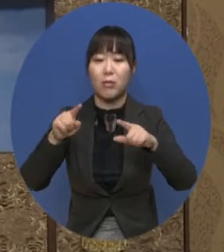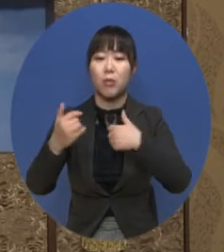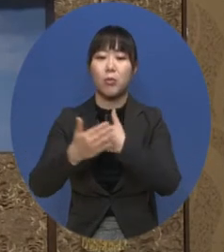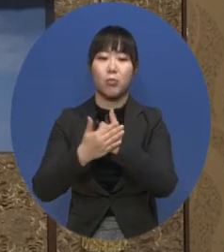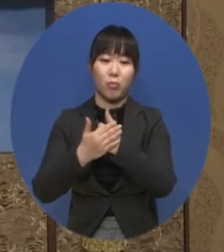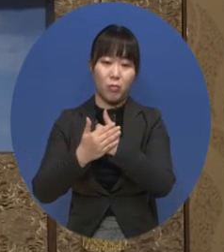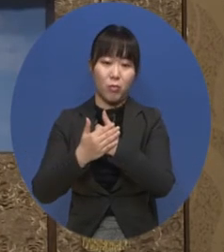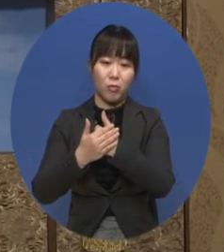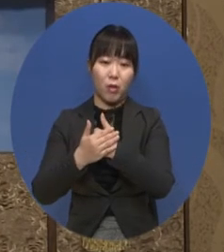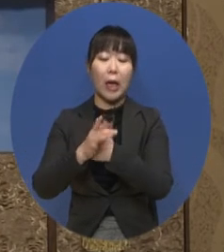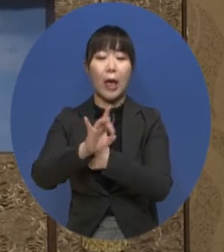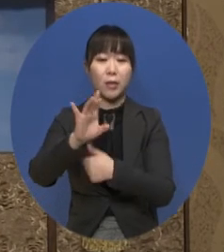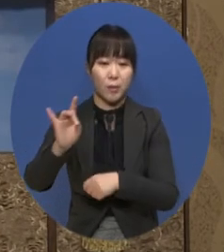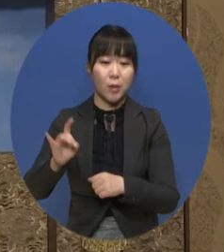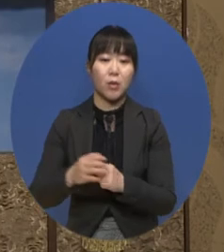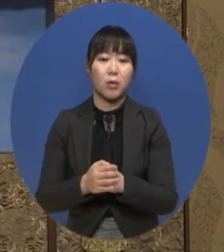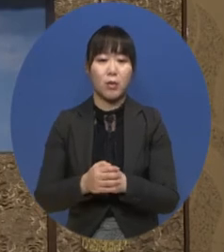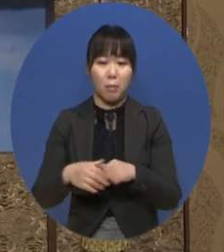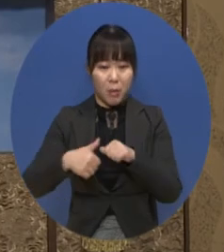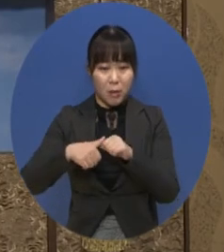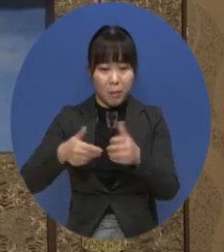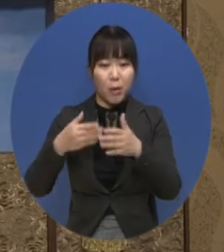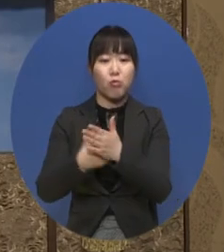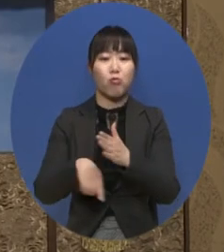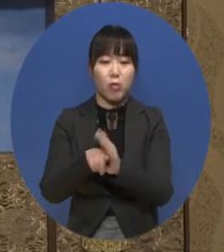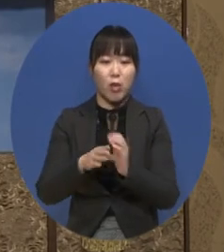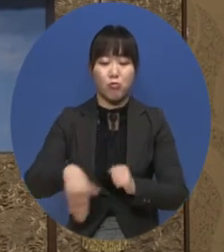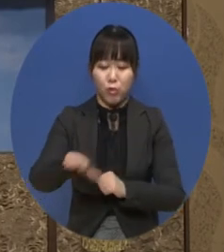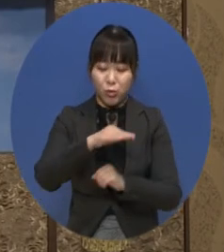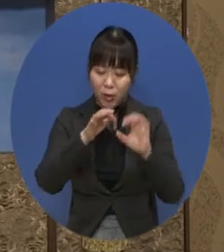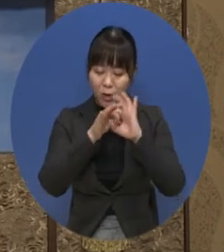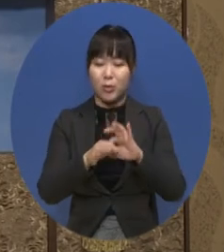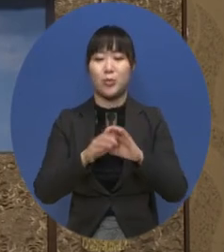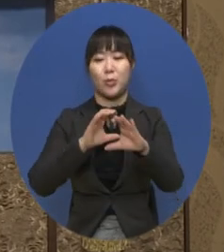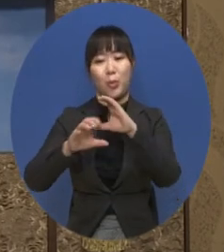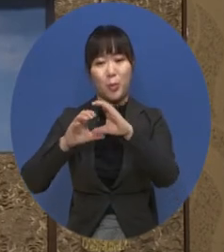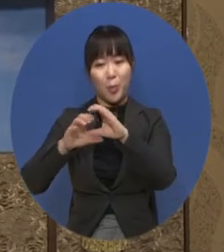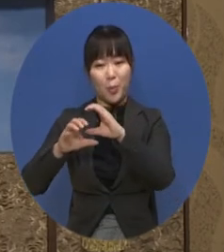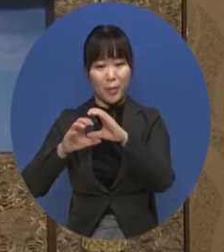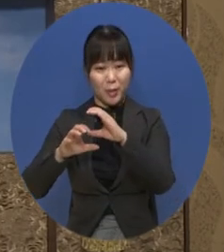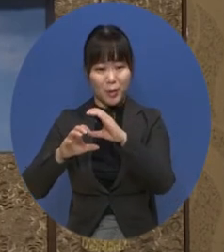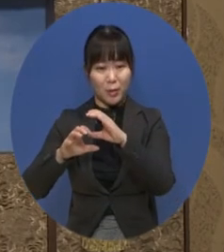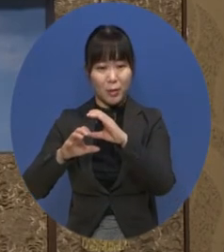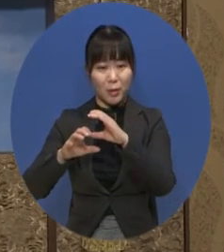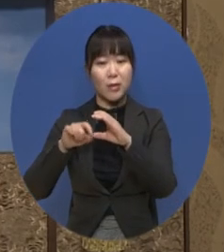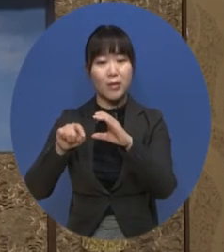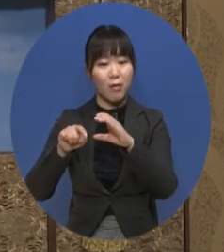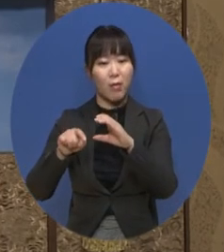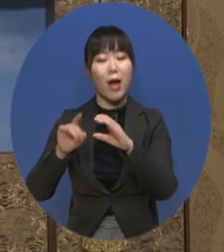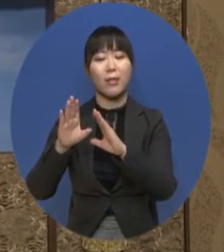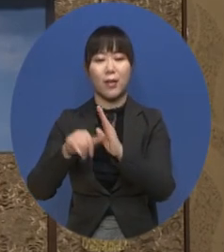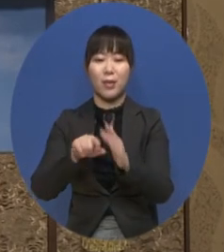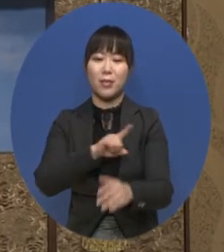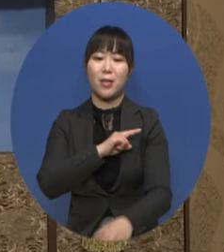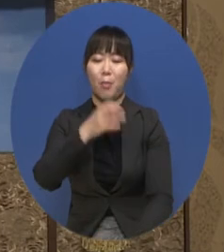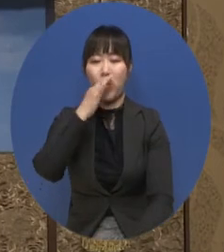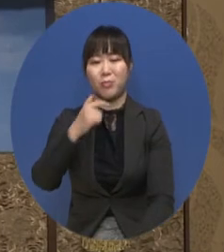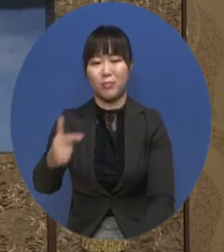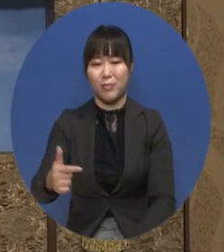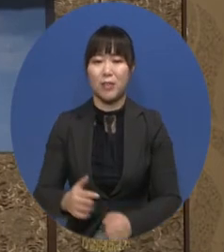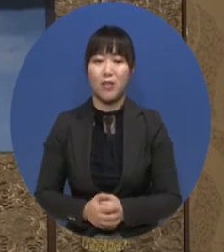피드백을 종종 주세요. 그리고 피드백을 받기 위해 저희도 소통을 많이 하고요. 그래서 예. 그거 얘기할 때가 가장